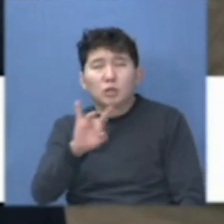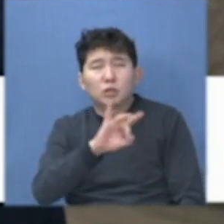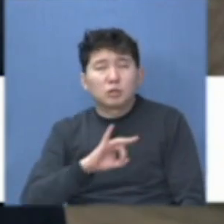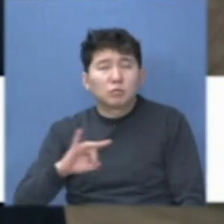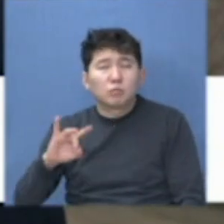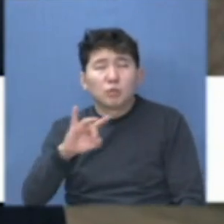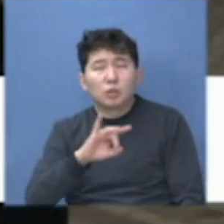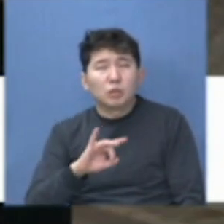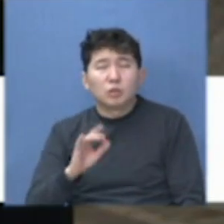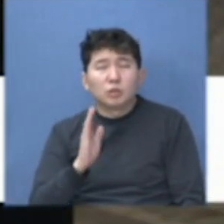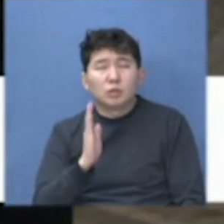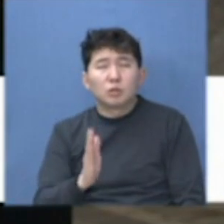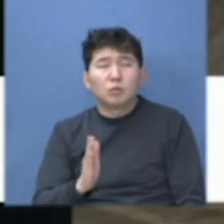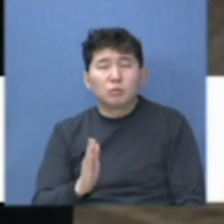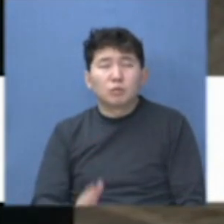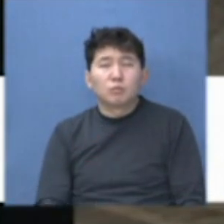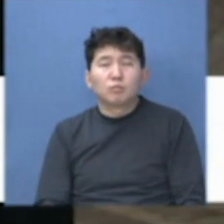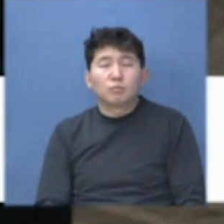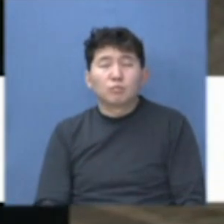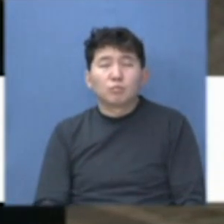хорошем уровне.